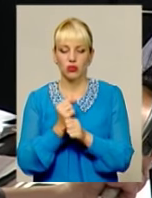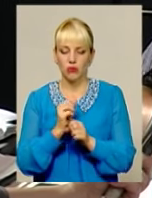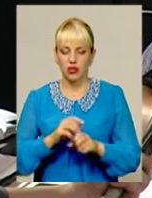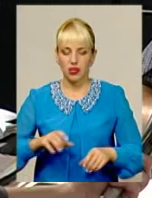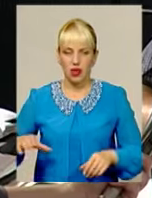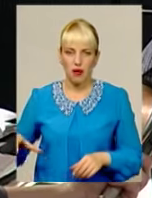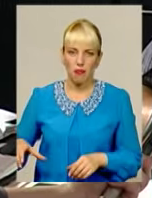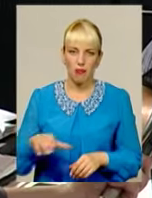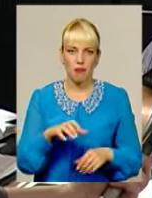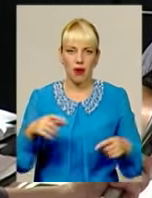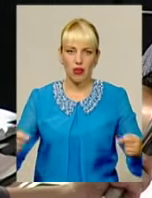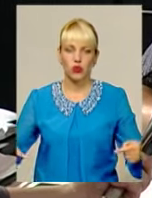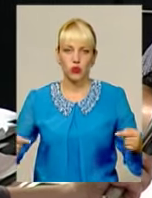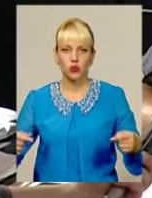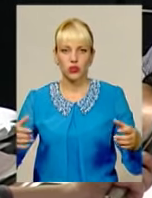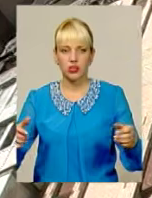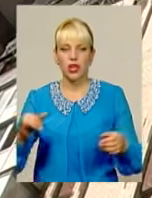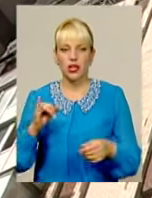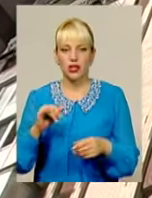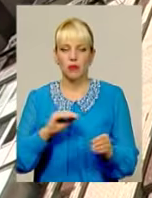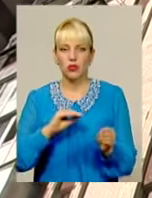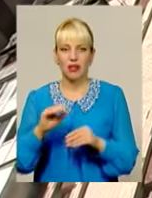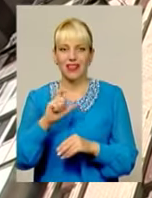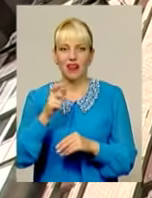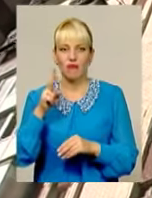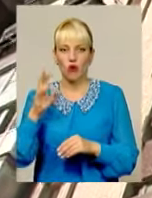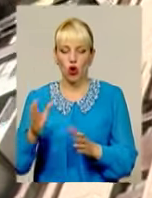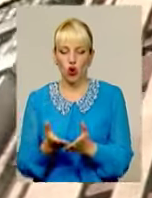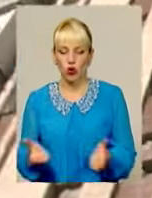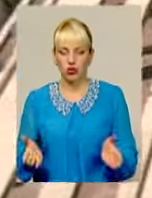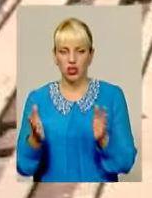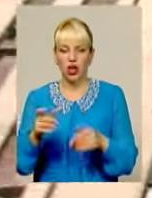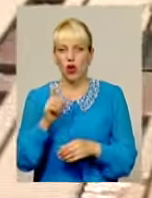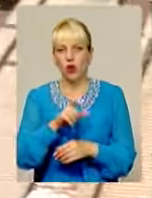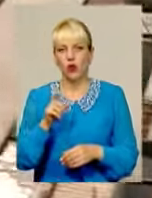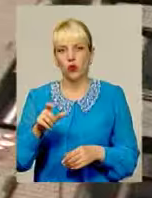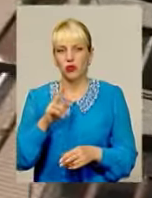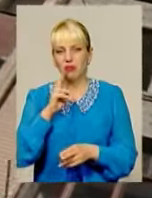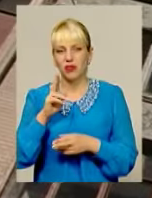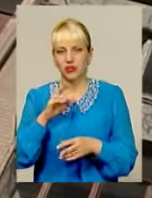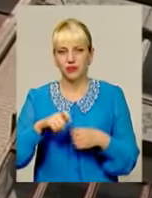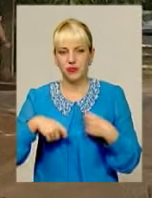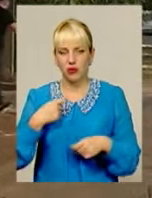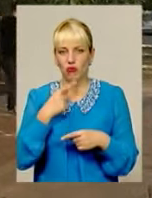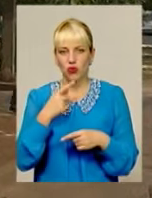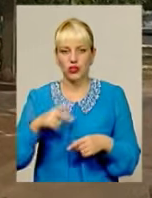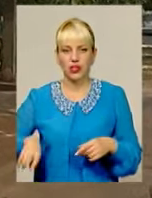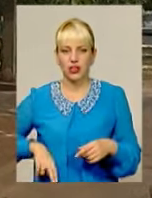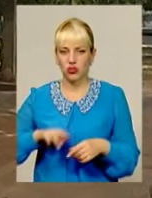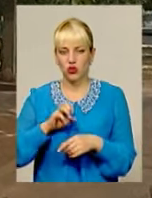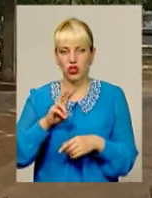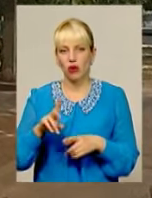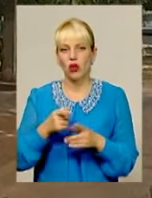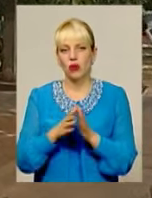поставити євро-контейнера туди. Житері будинку перебільшують щодо своїх проблем, каже директор Жеку. І просить, аби ті